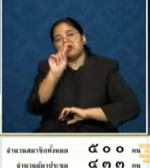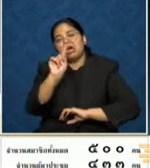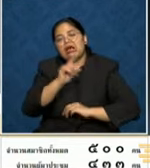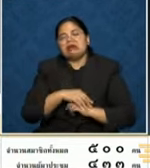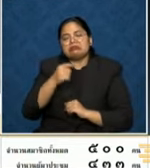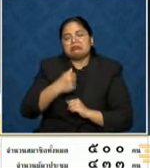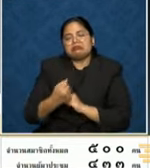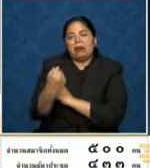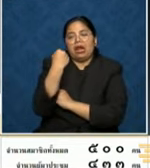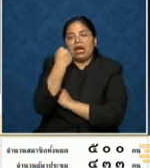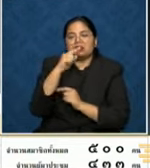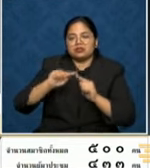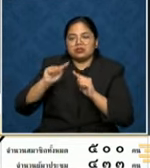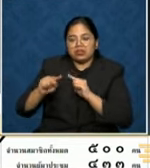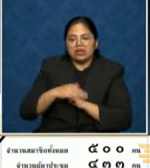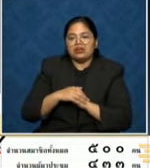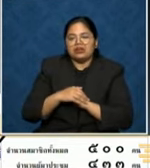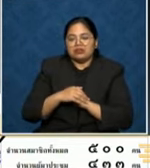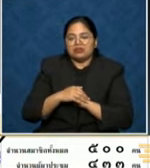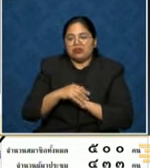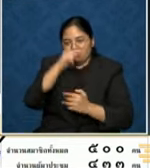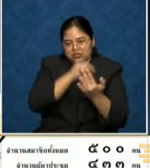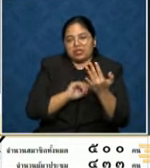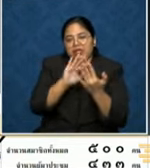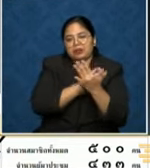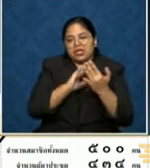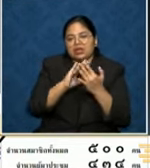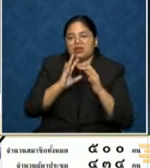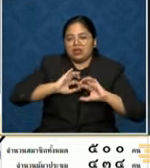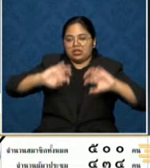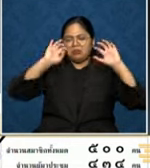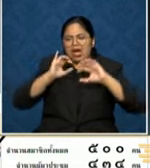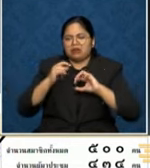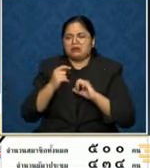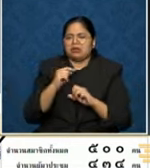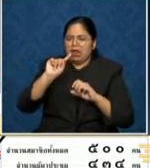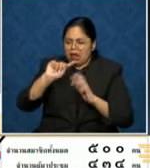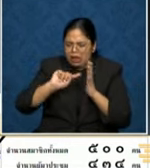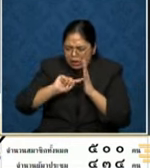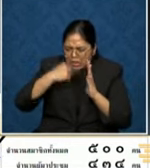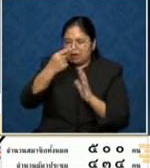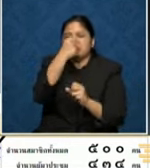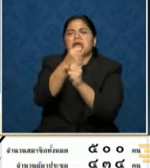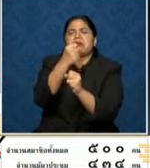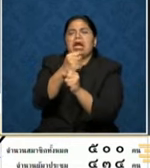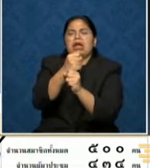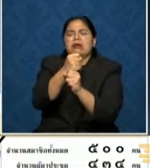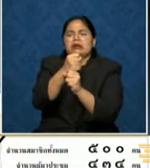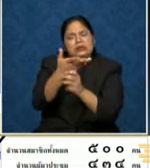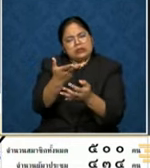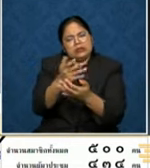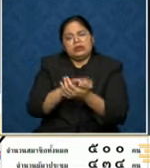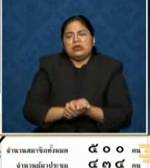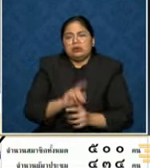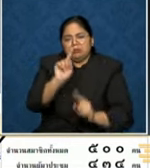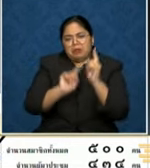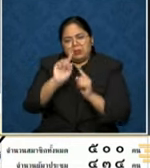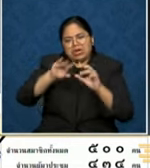างพลังสร้างสรรค์นี่นะครับซอฟต์พาวเวอร์ของประเทศเนี่ยรัฐบาลเข้ามาตั้งแต่วันแรกครับตอนแรกเนี่ยผมจะประเมินให้รัฐบาลเนี่